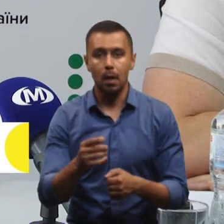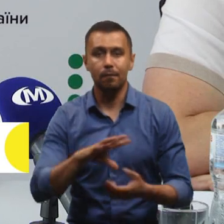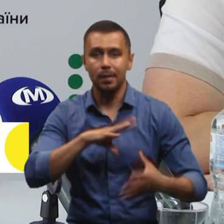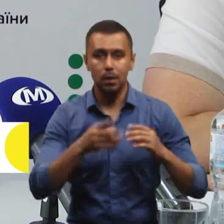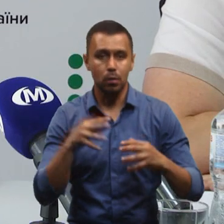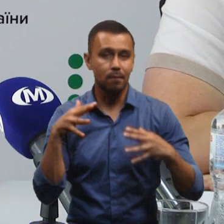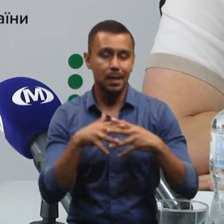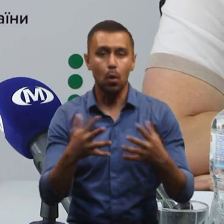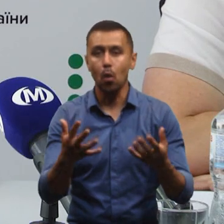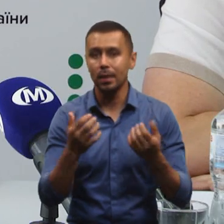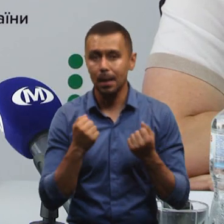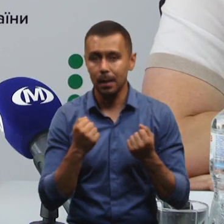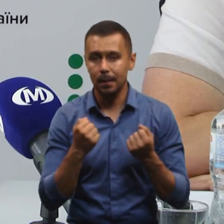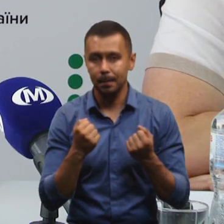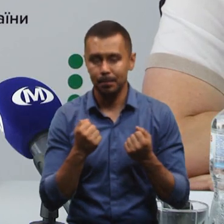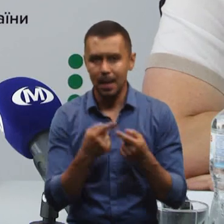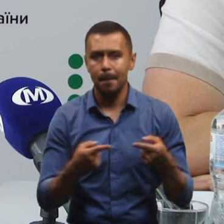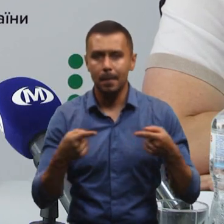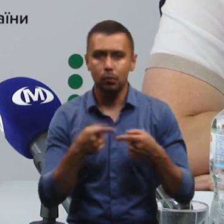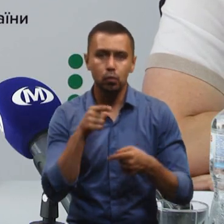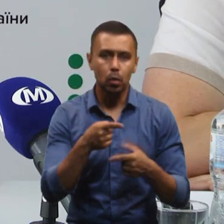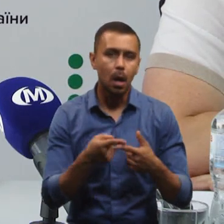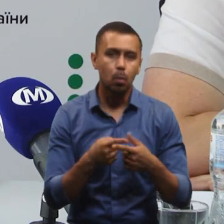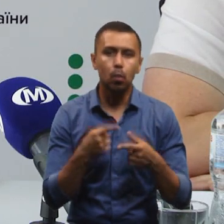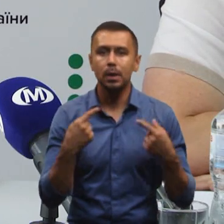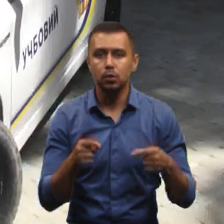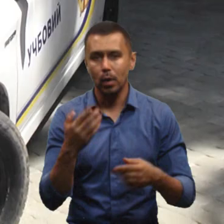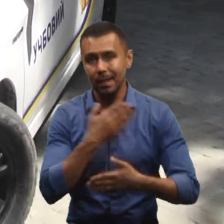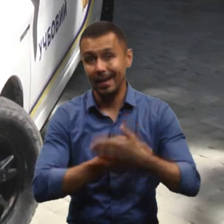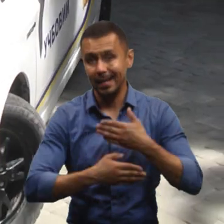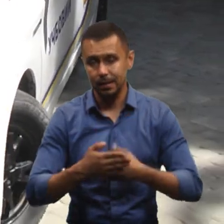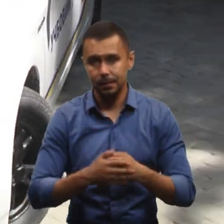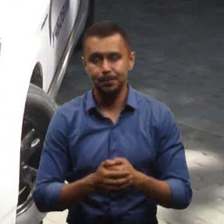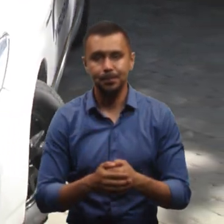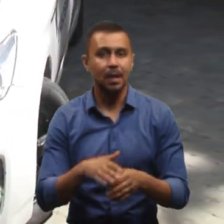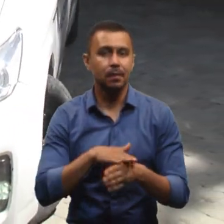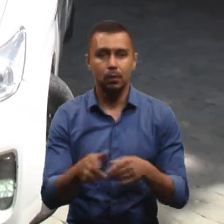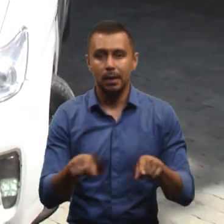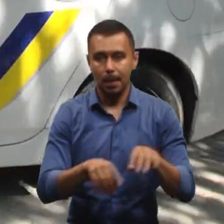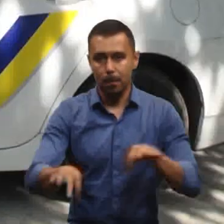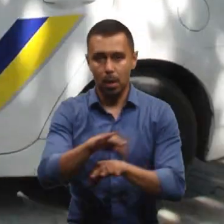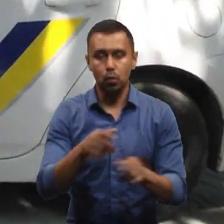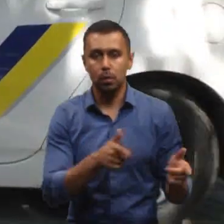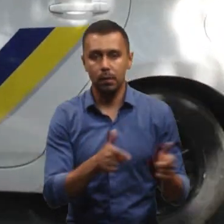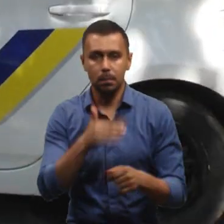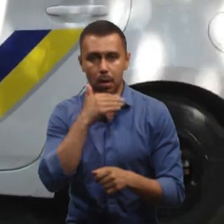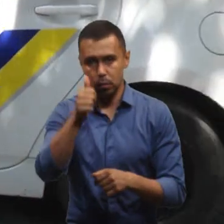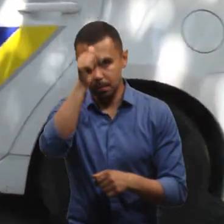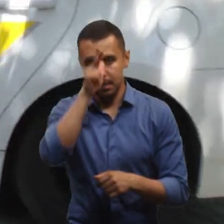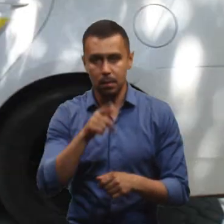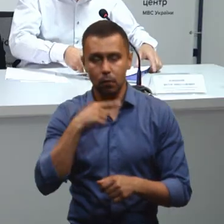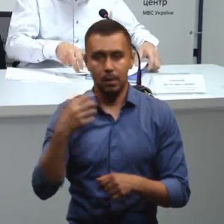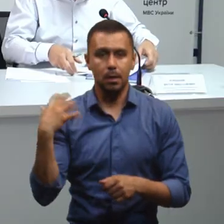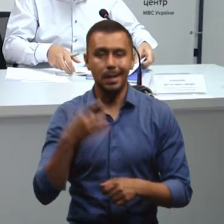внаслідок війни отримали певну ту чи іншу інвалідність. Втілювати такий проєкт готувалися не один місяць, каже